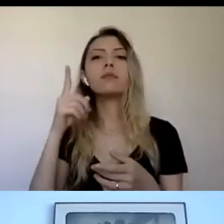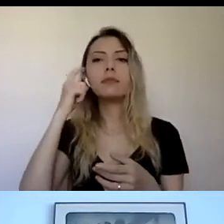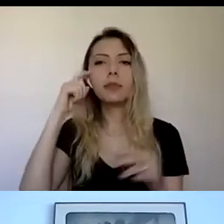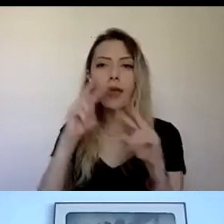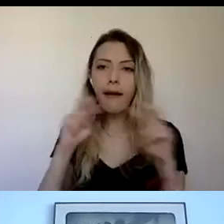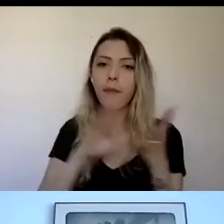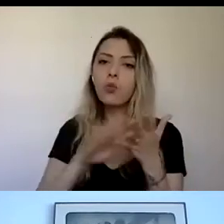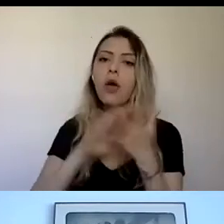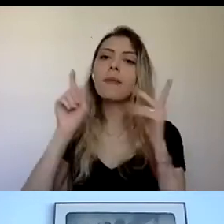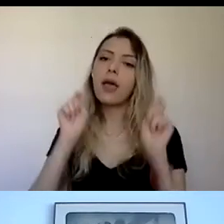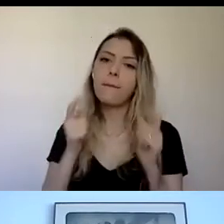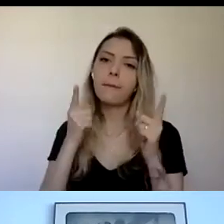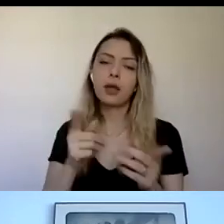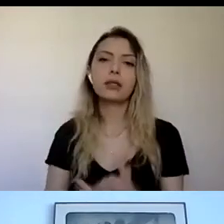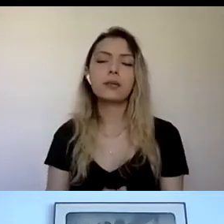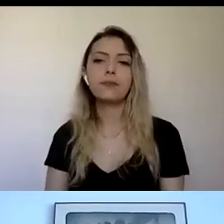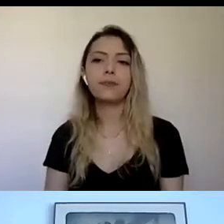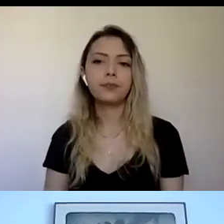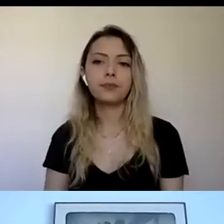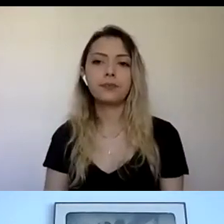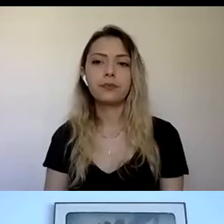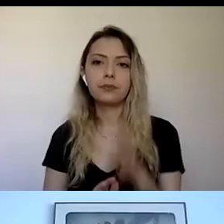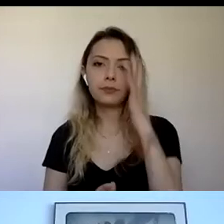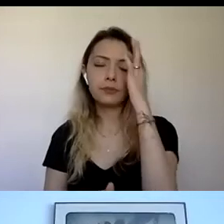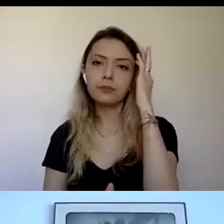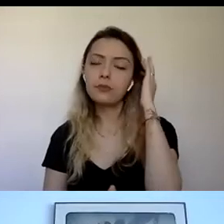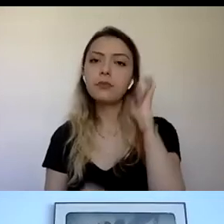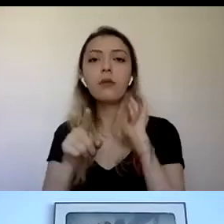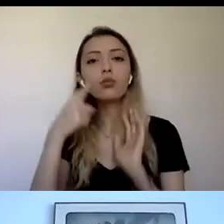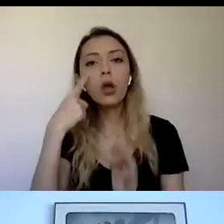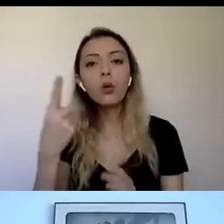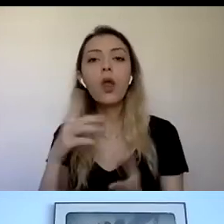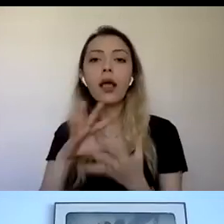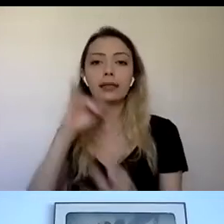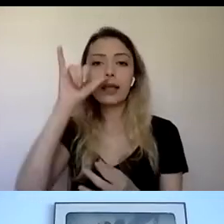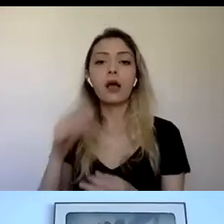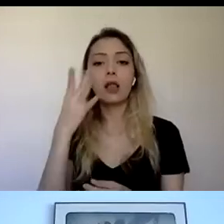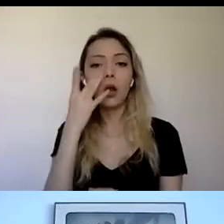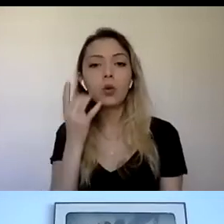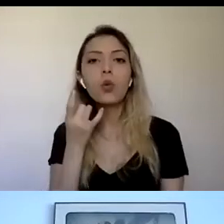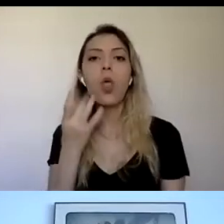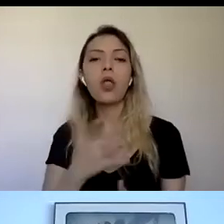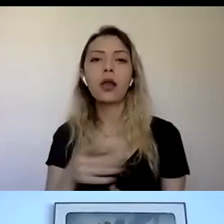Bu çerçevede göstergeler, insan hakları göstergeleri dediğim gibi aslında